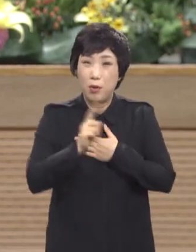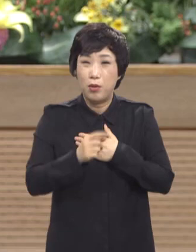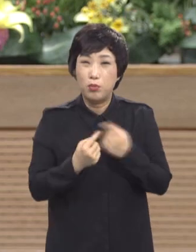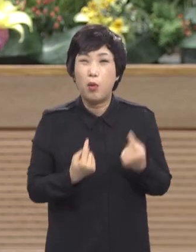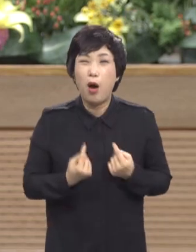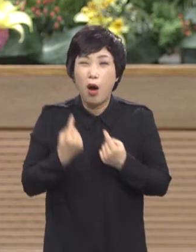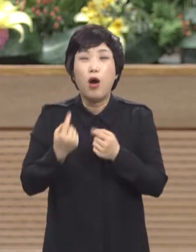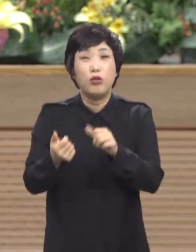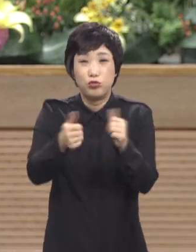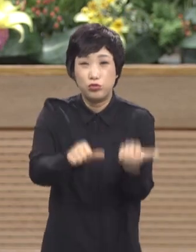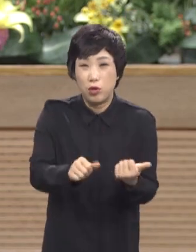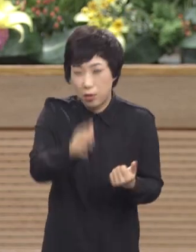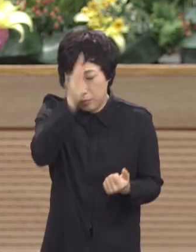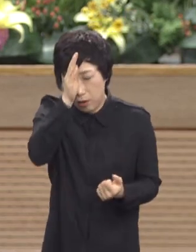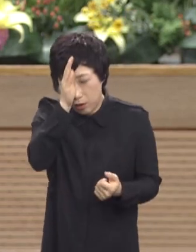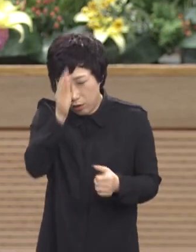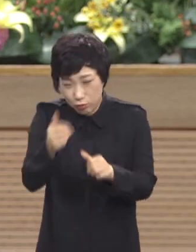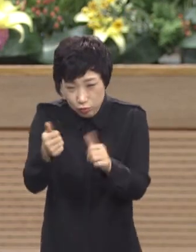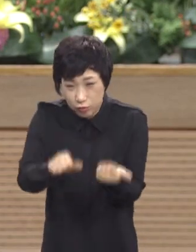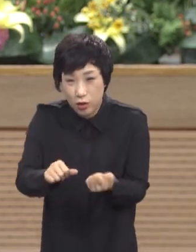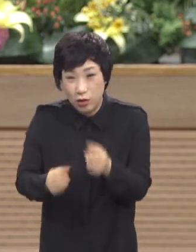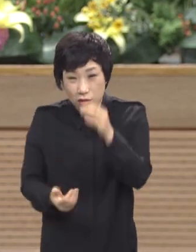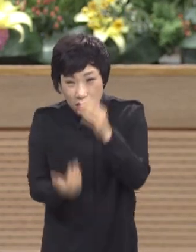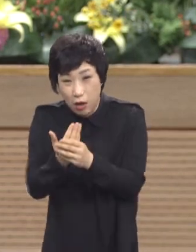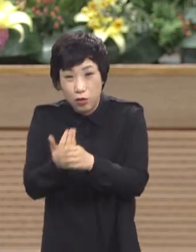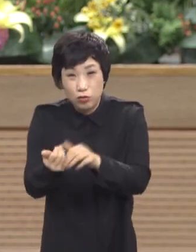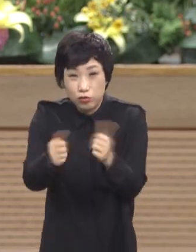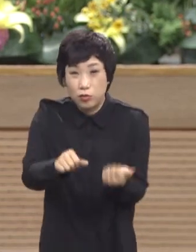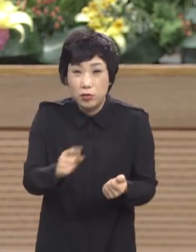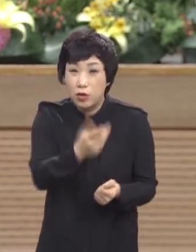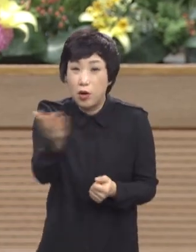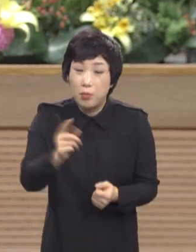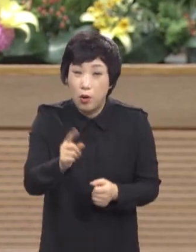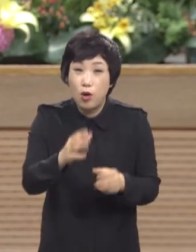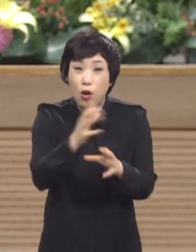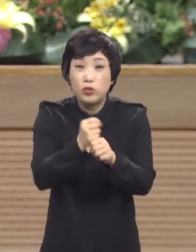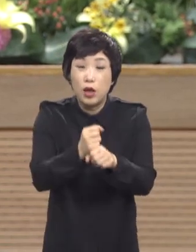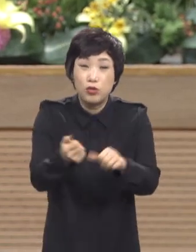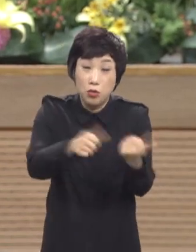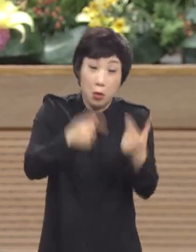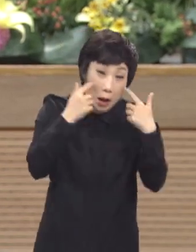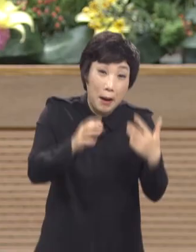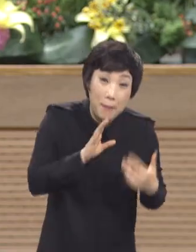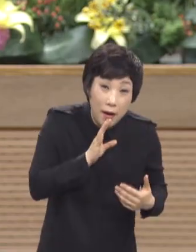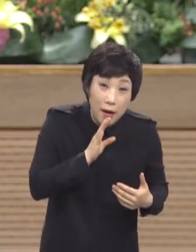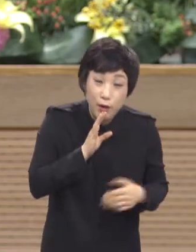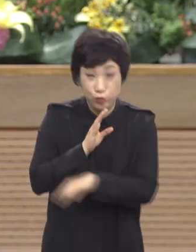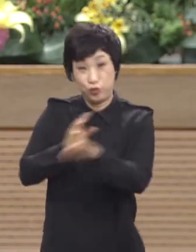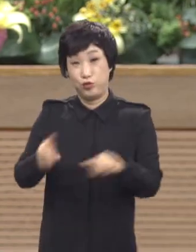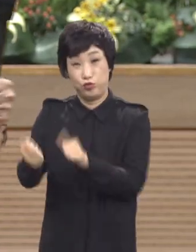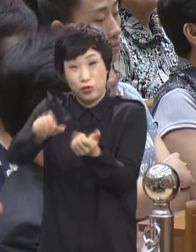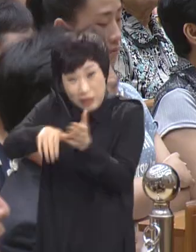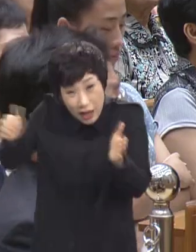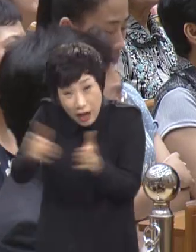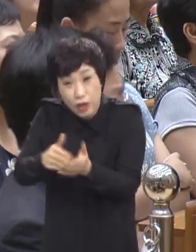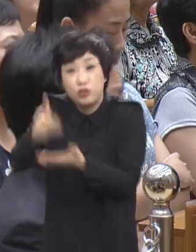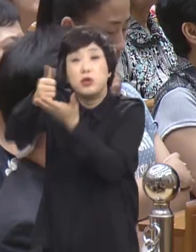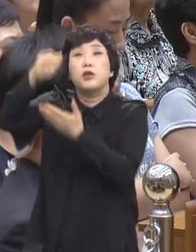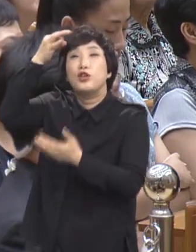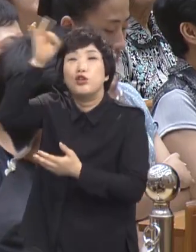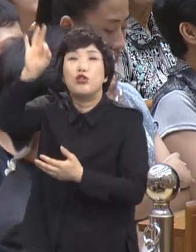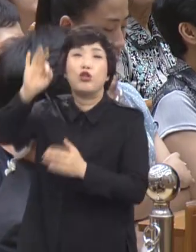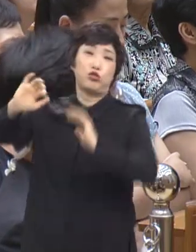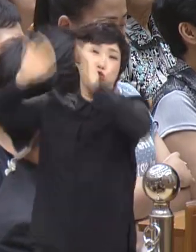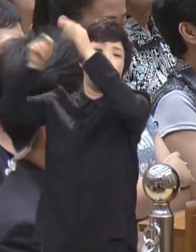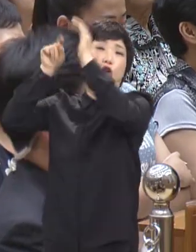죽든 사고 나서 죽든 자연수명이 죽든 죽을 거니까 주님을 죽을 때까지 시인하다 천국 가자 이 말이요. 네.